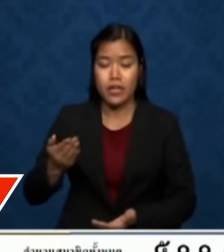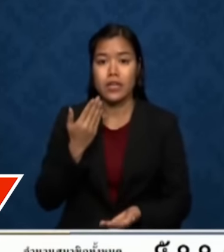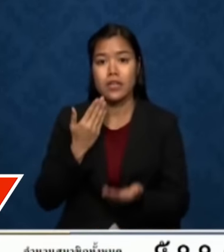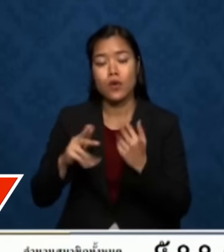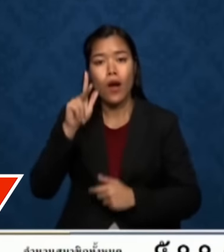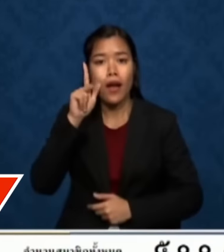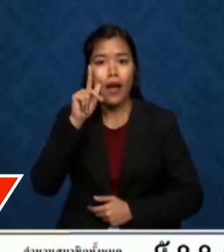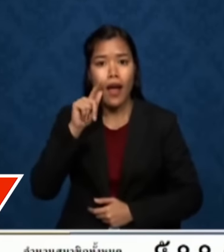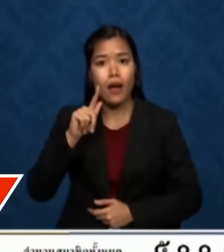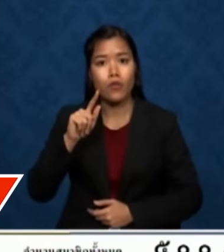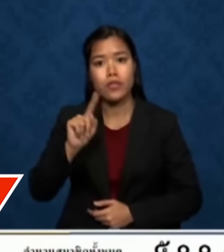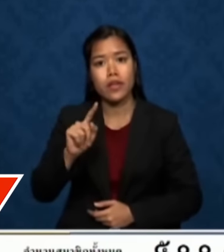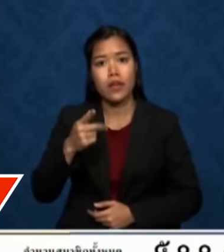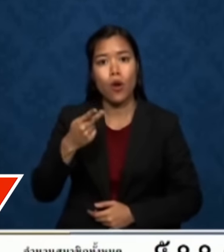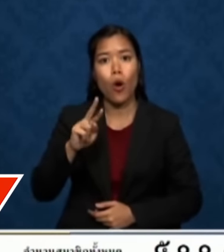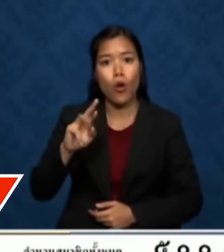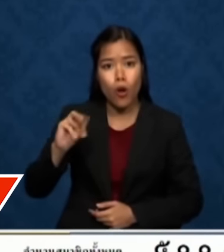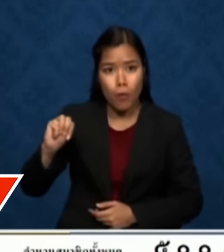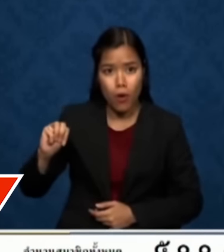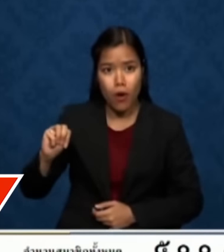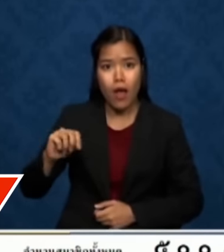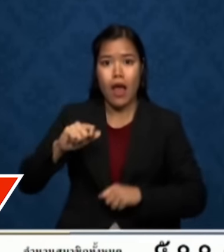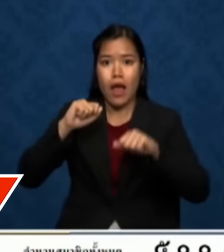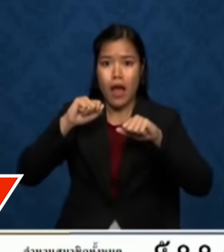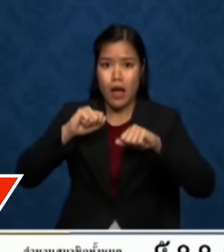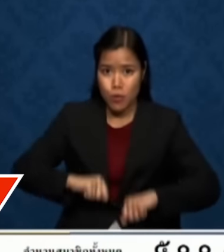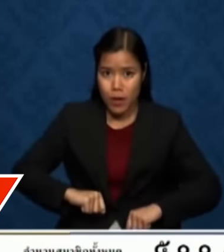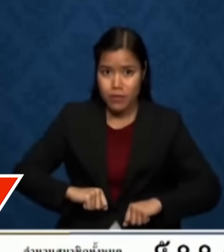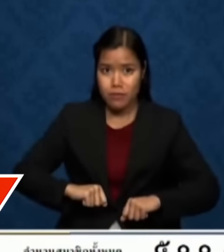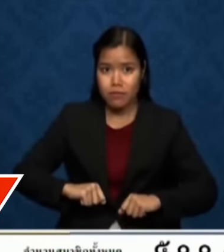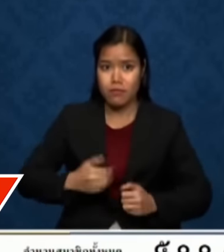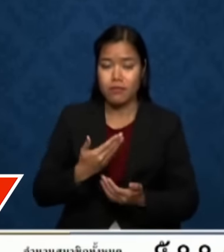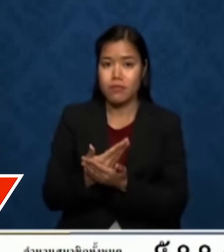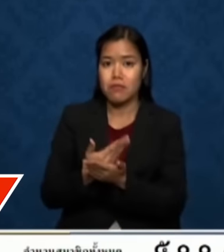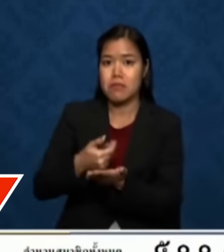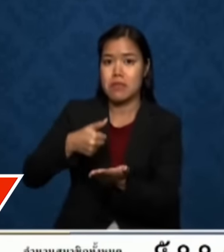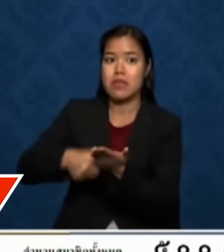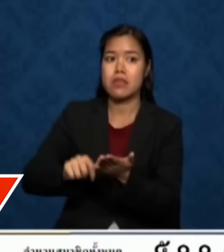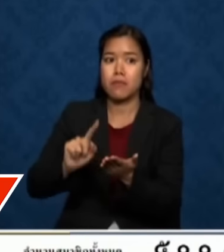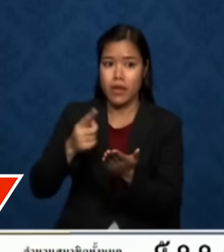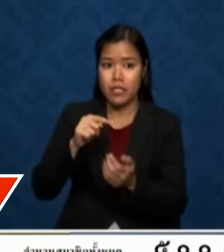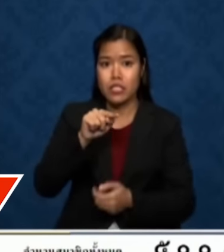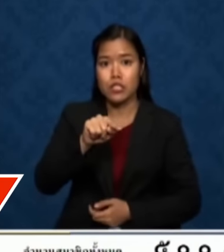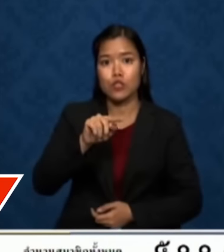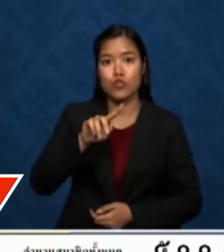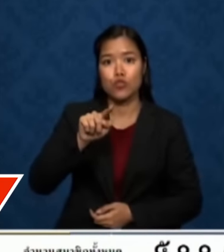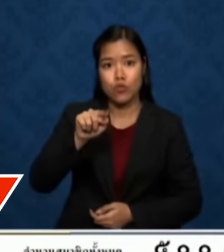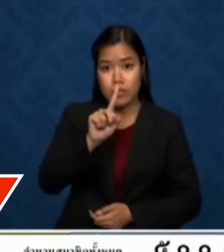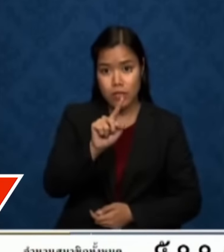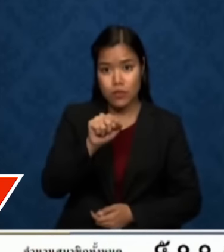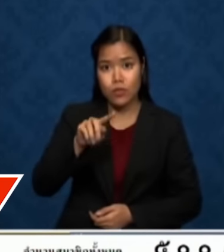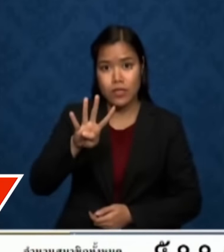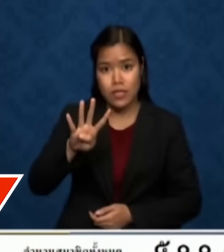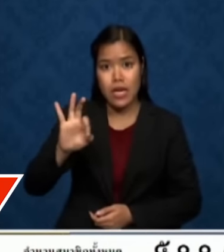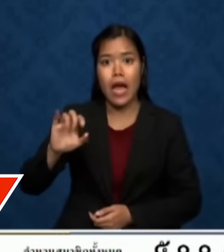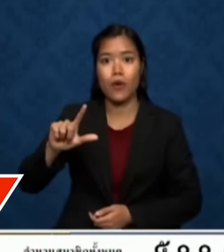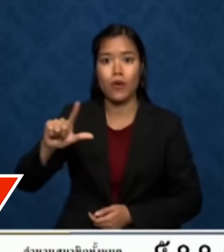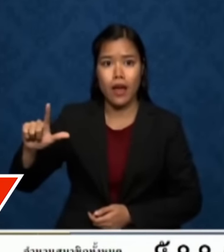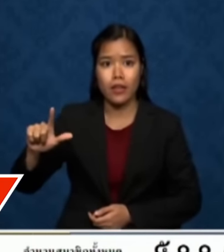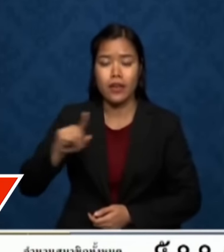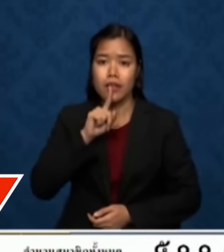แผนก่อหนี้ใหม่จำนวน 1.94 ล้านบาทเป็นข่าวจริงหรือไม่ศูนย์ต่อต้านเฟคนิวค่ะ